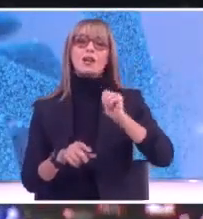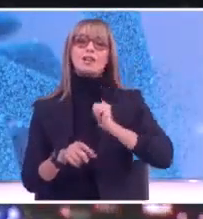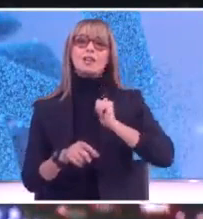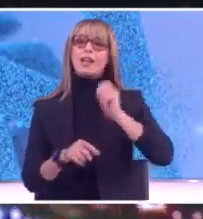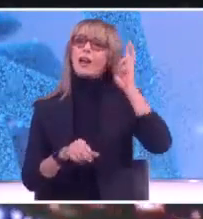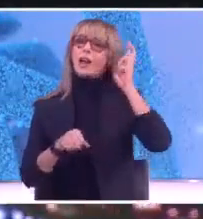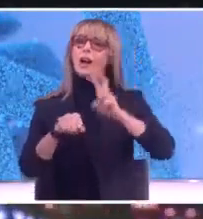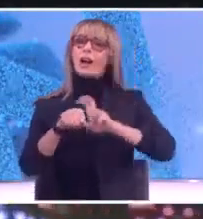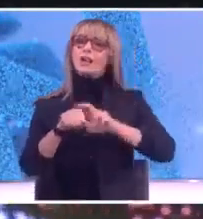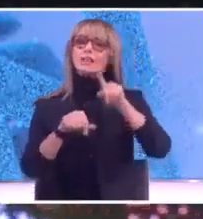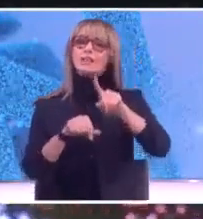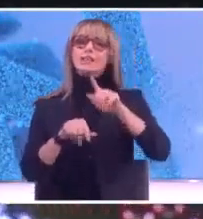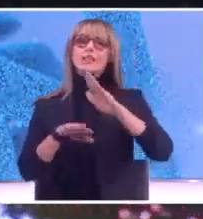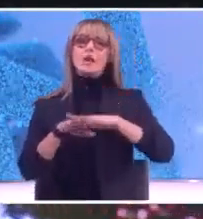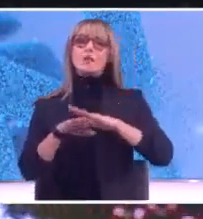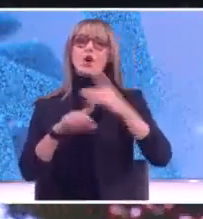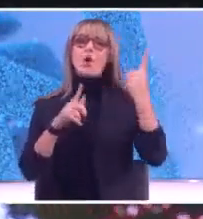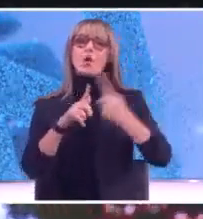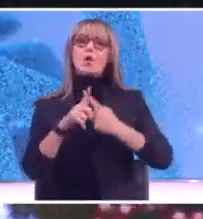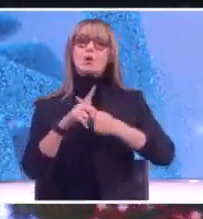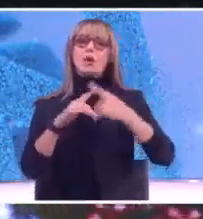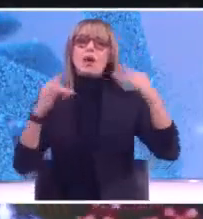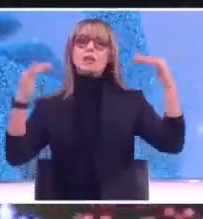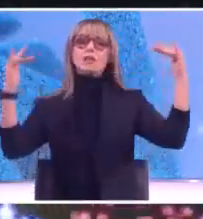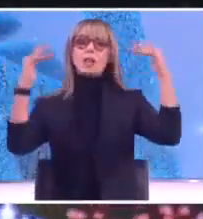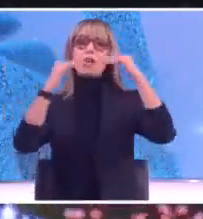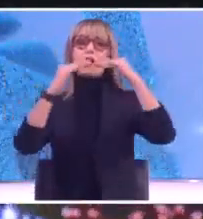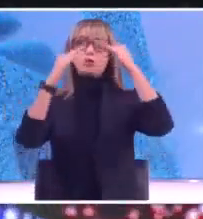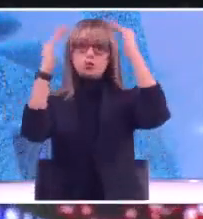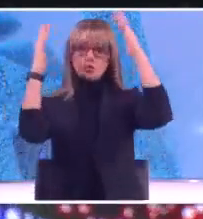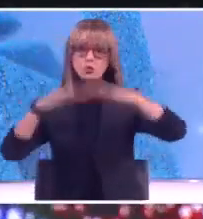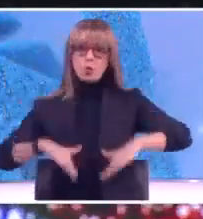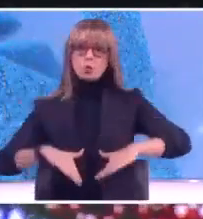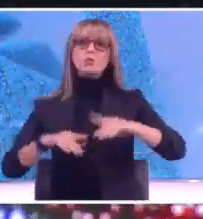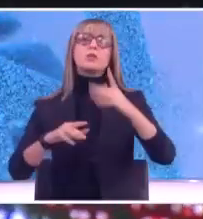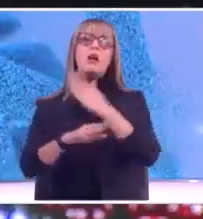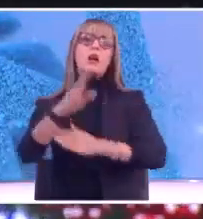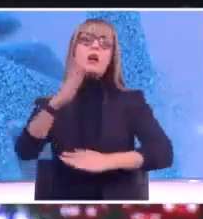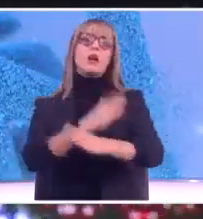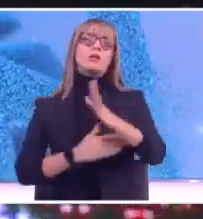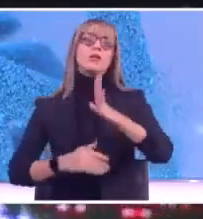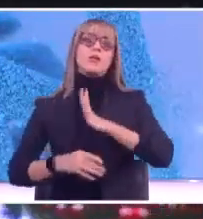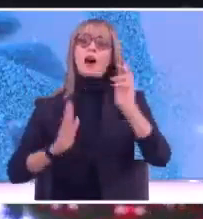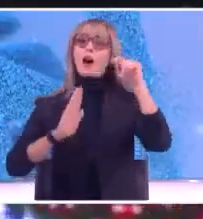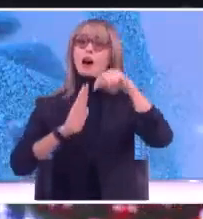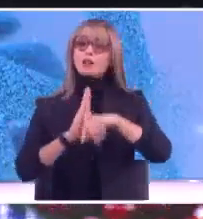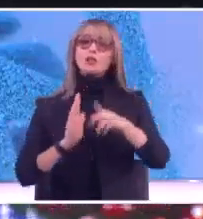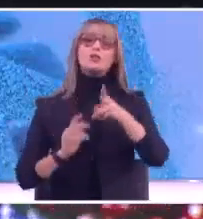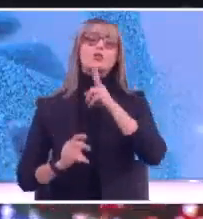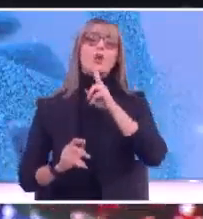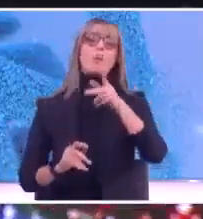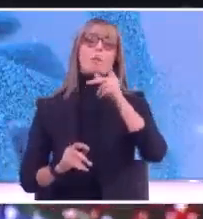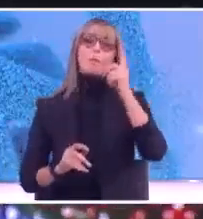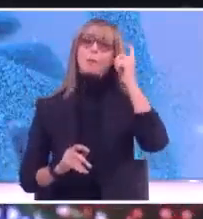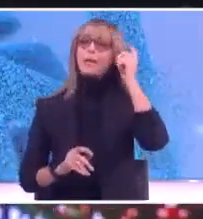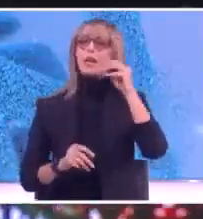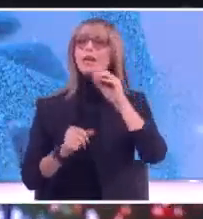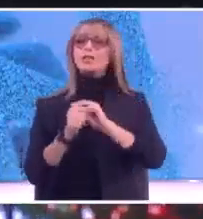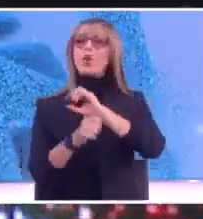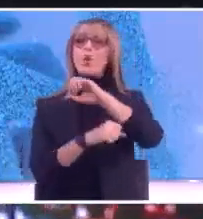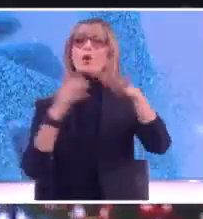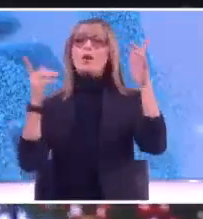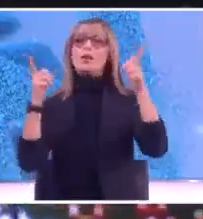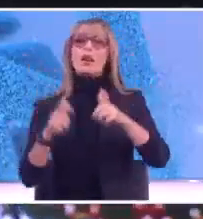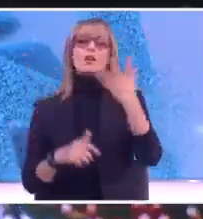etkinliğinin düzenlendiği otelde asma tavan çöktü, yaralananlar var. Ayrıntılar ve son bilgiler için olay yerinde